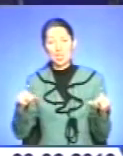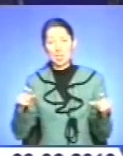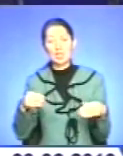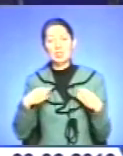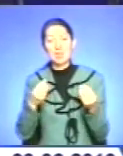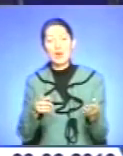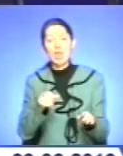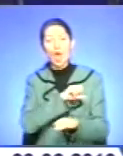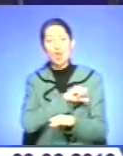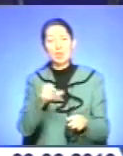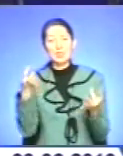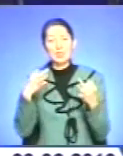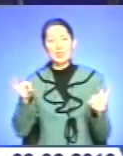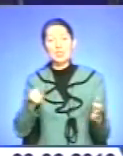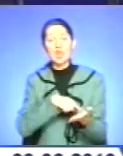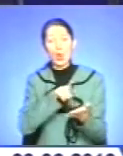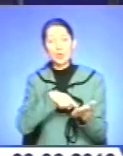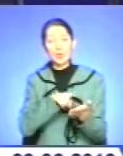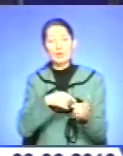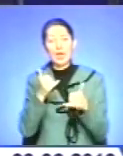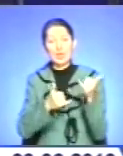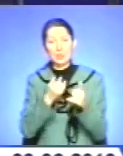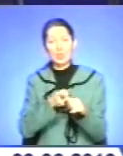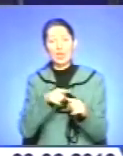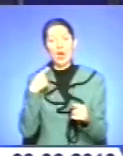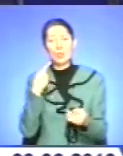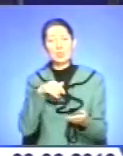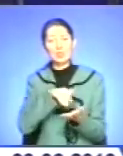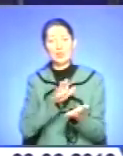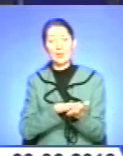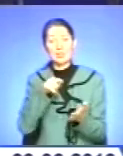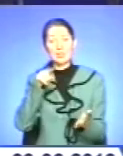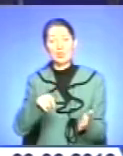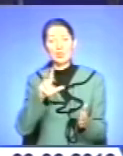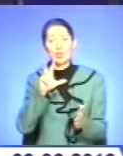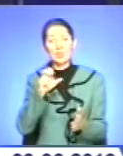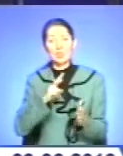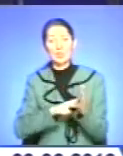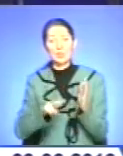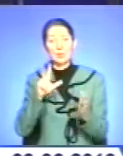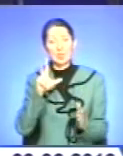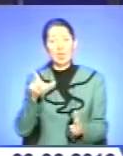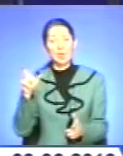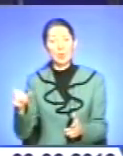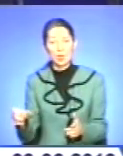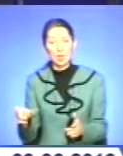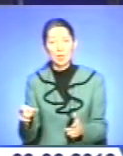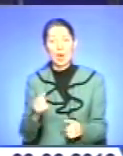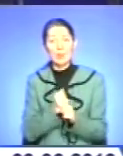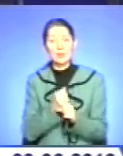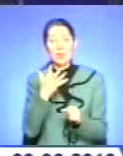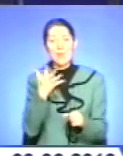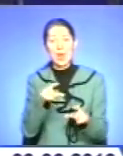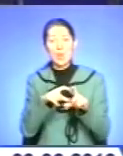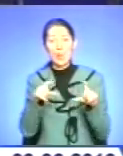незалежне оцінювання з хімії, на яке в області зареєструвалося 1373 абітурієнти. Працювало 5